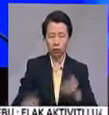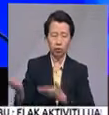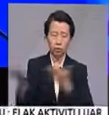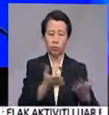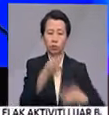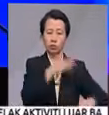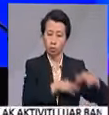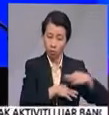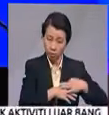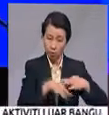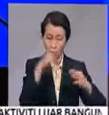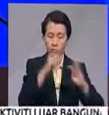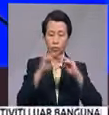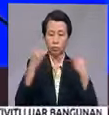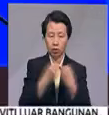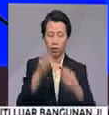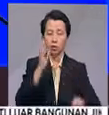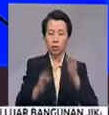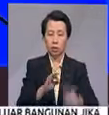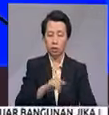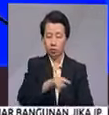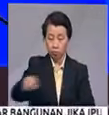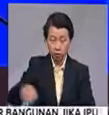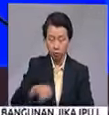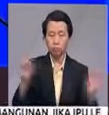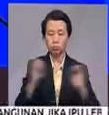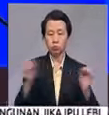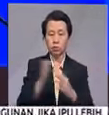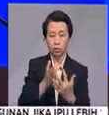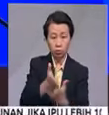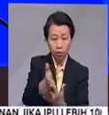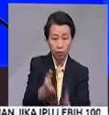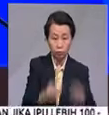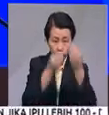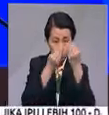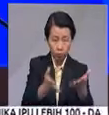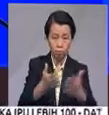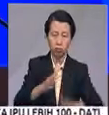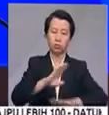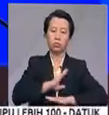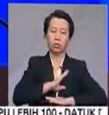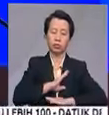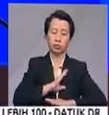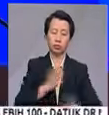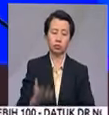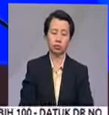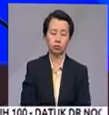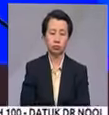manfaat kepada masyarakat jika mereka tidak mempunyai akses maklumat yang memuaskan.